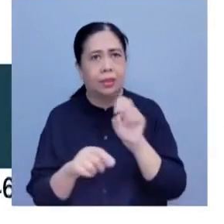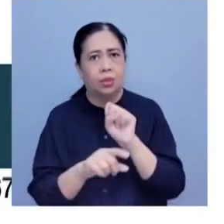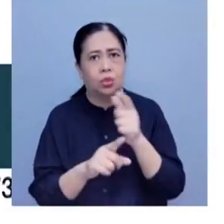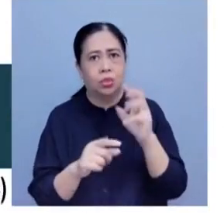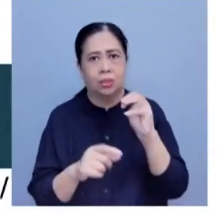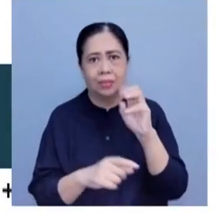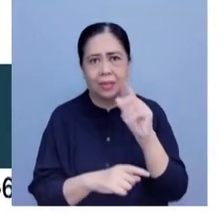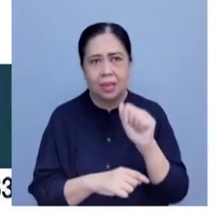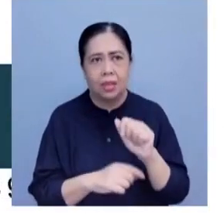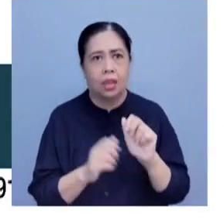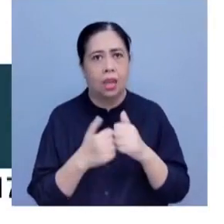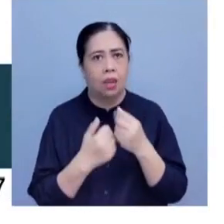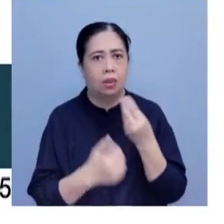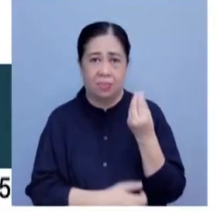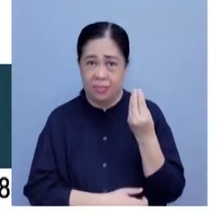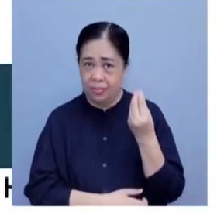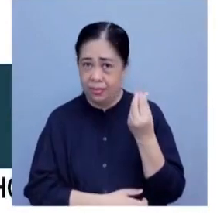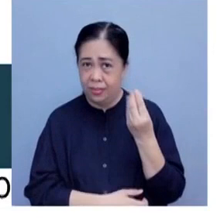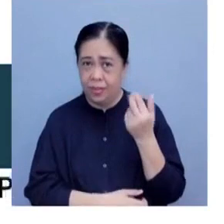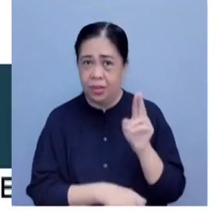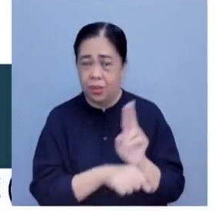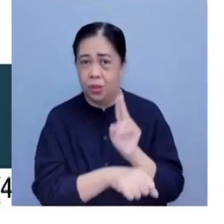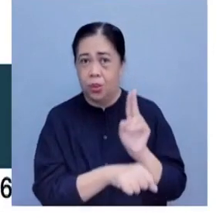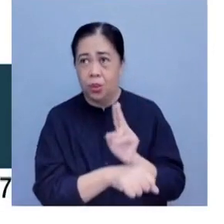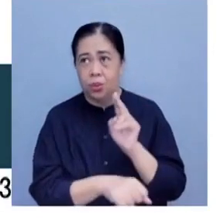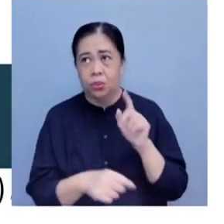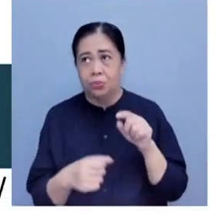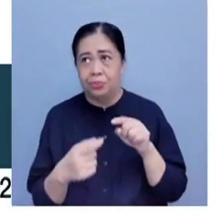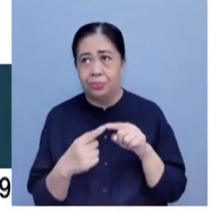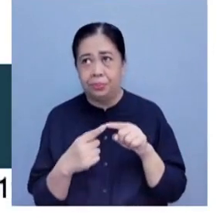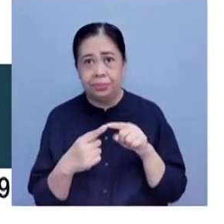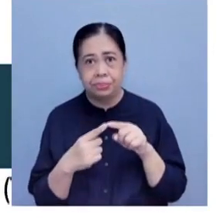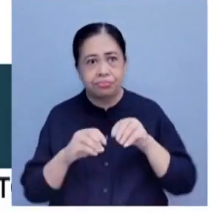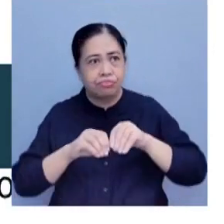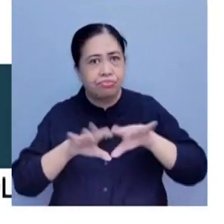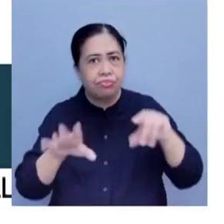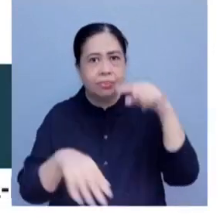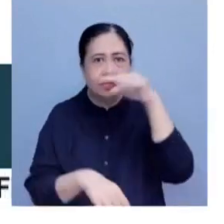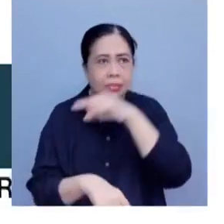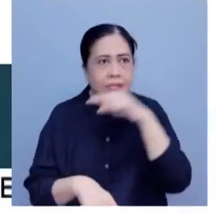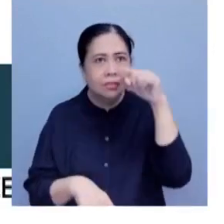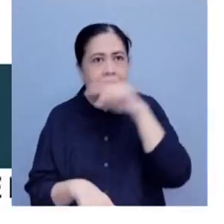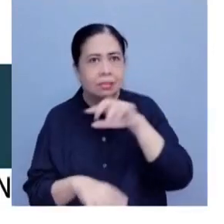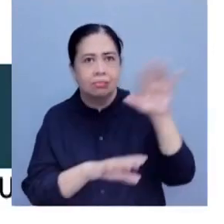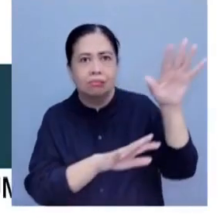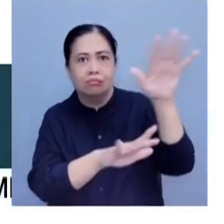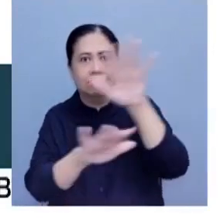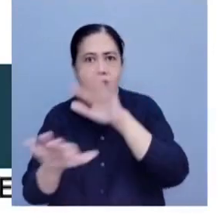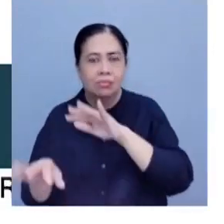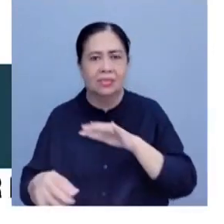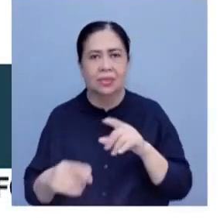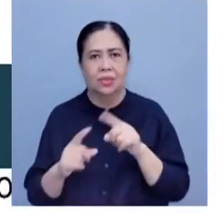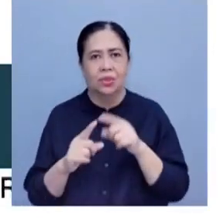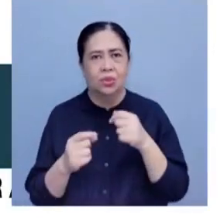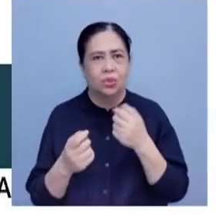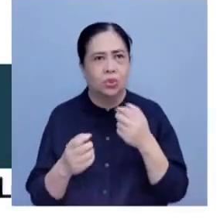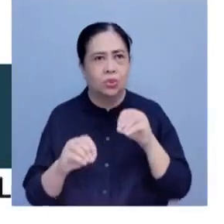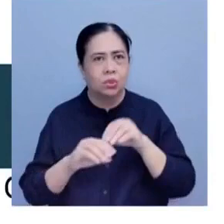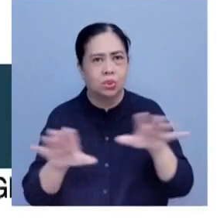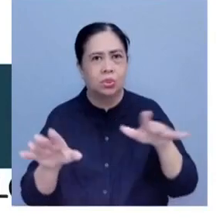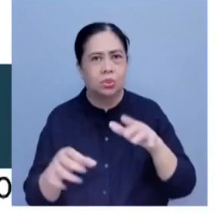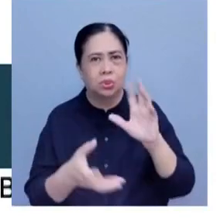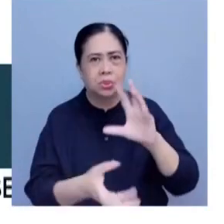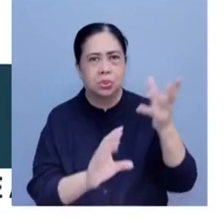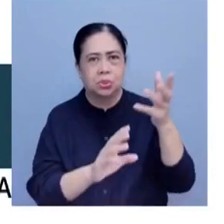how money is being used to spread lies to poison the minds of